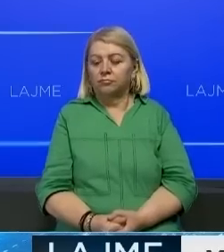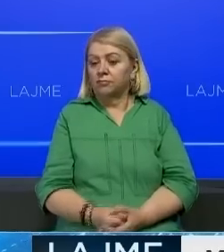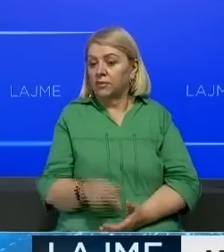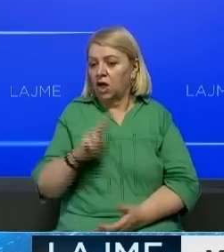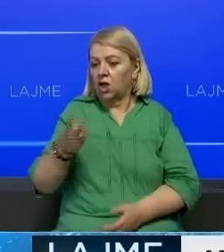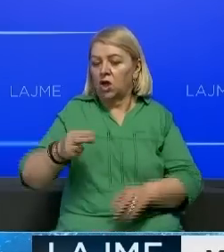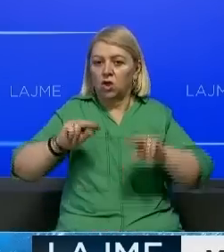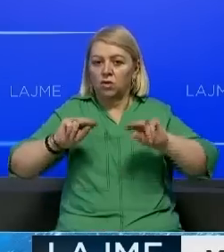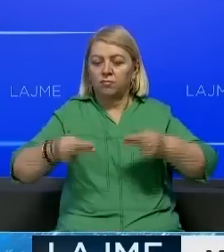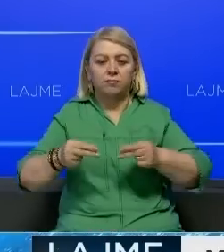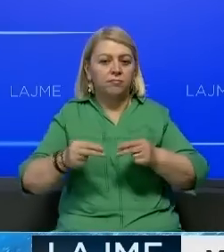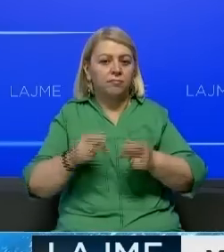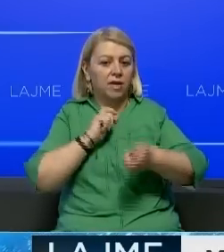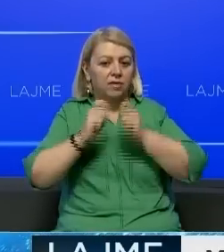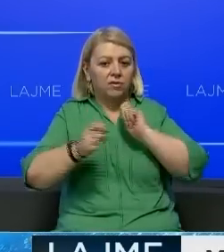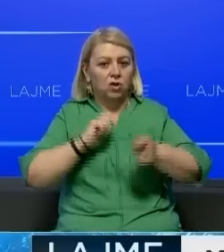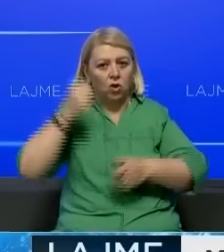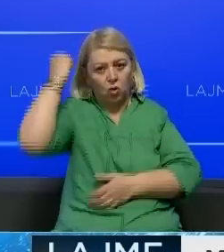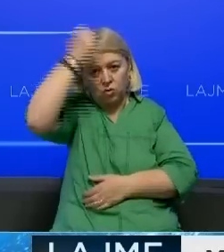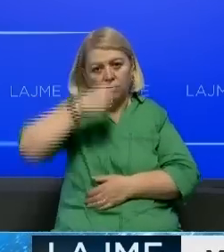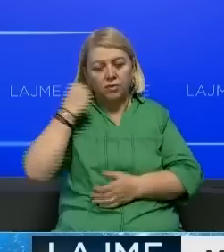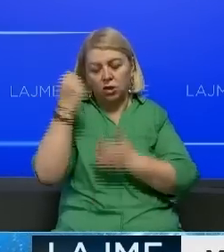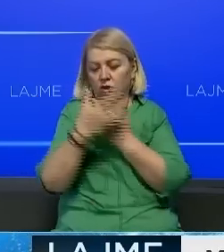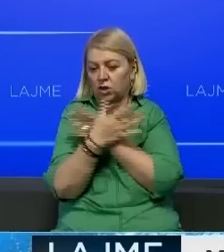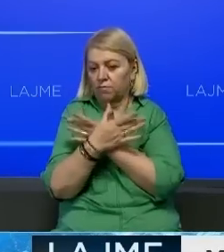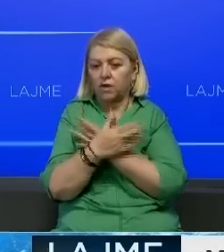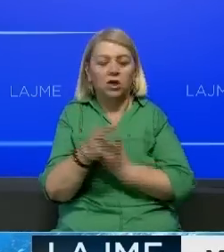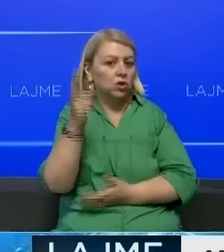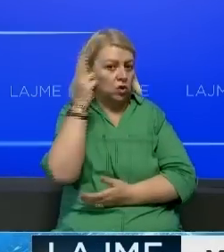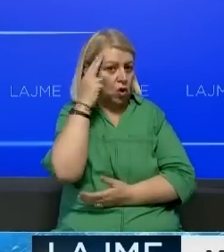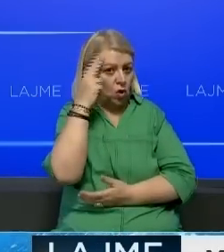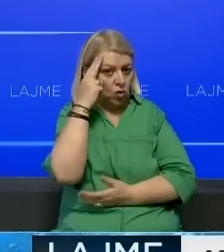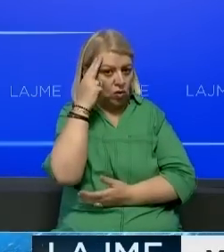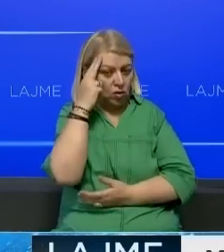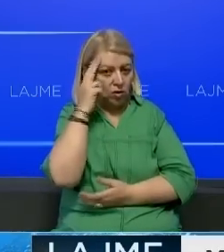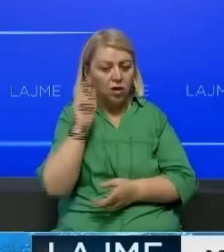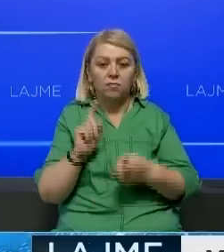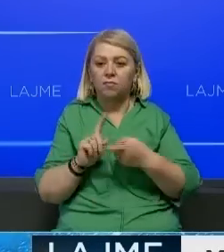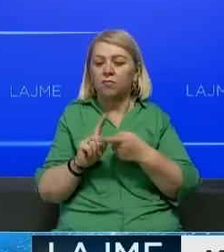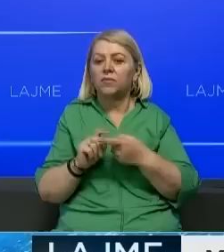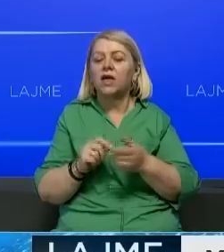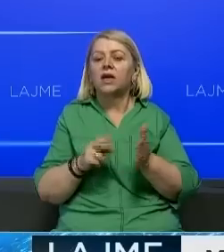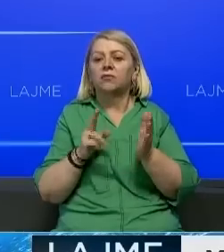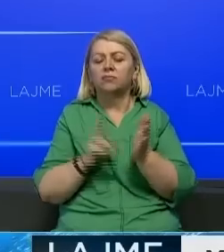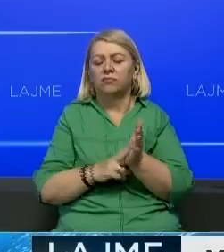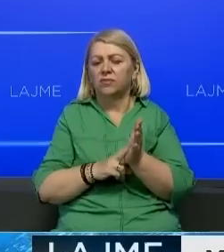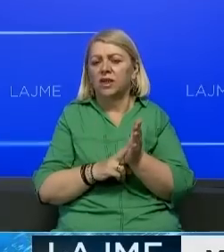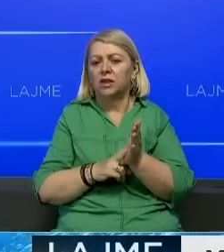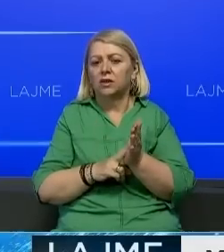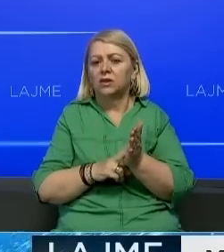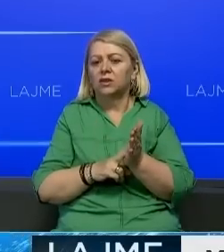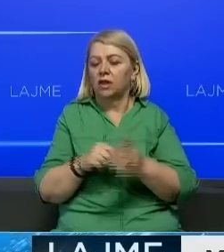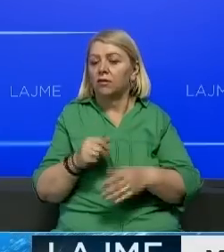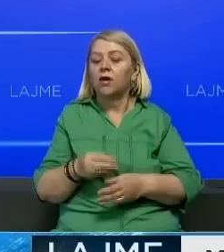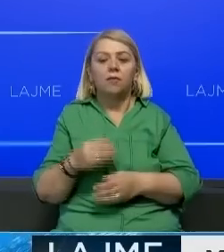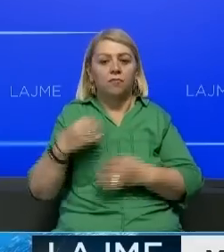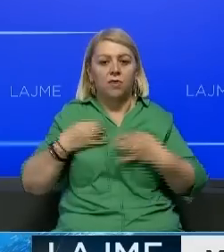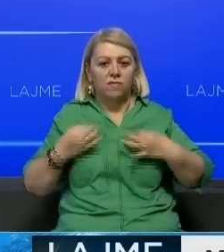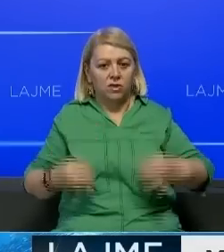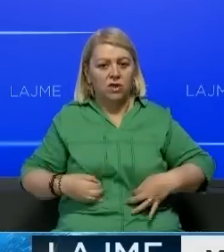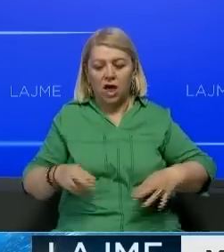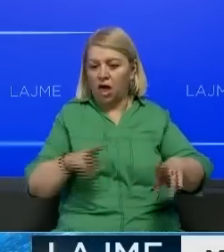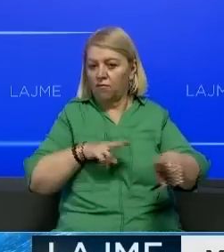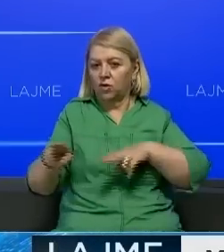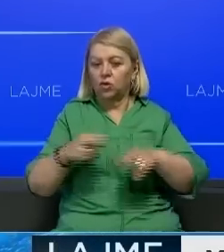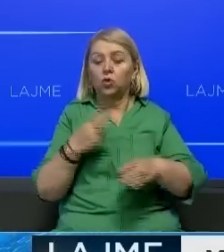Ndërkohë, nënshkrimi i marrëveshjes ndërmjet Kosovës dhe Shqipërisë për njohjen e barabartë të provimit të jurisprudencës dhe lejimit të ushtrimit të profesionit të avokaturës në